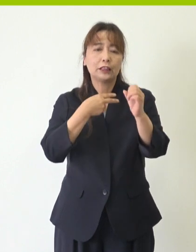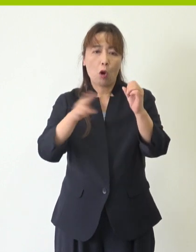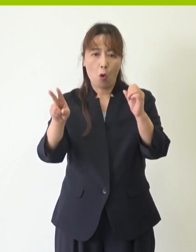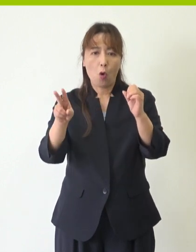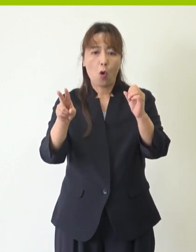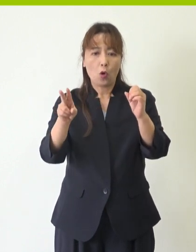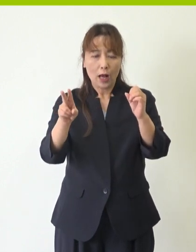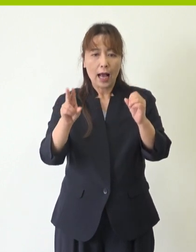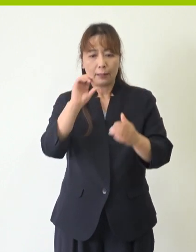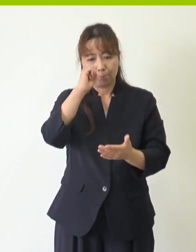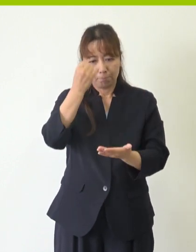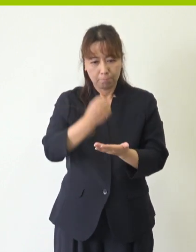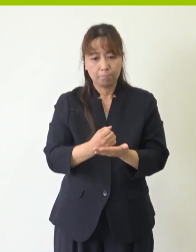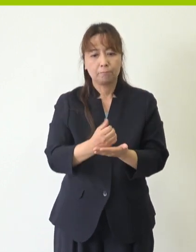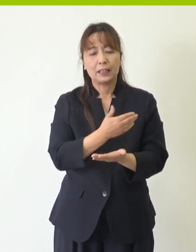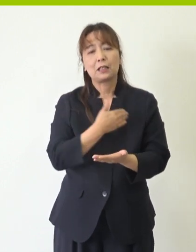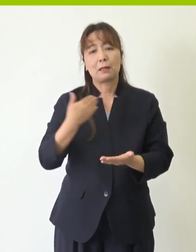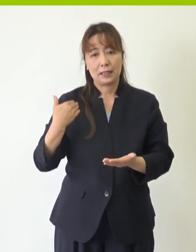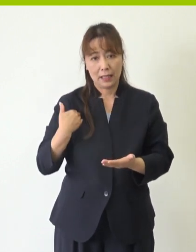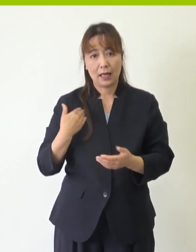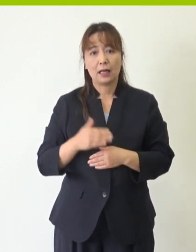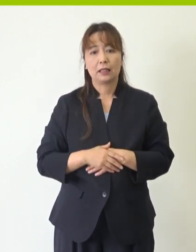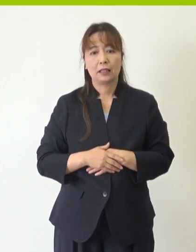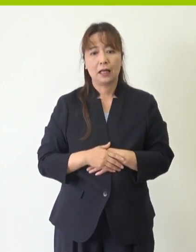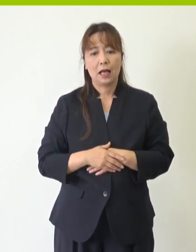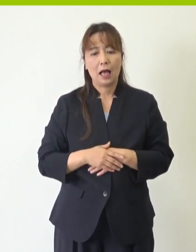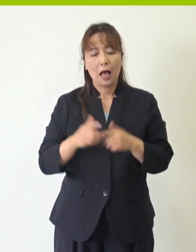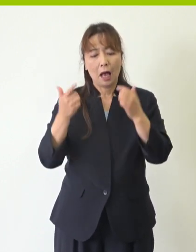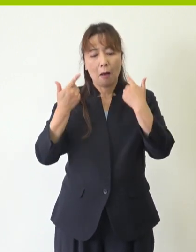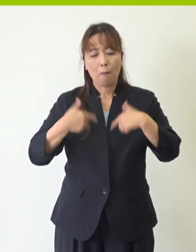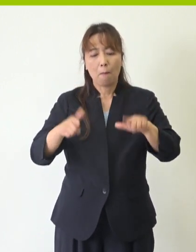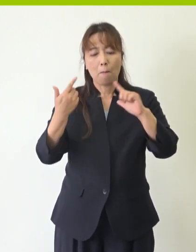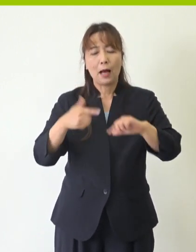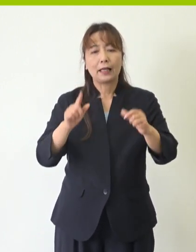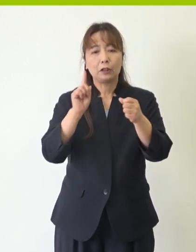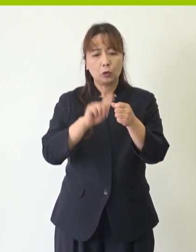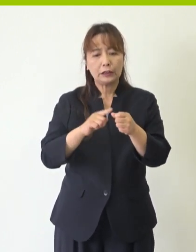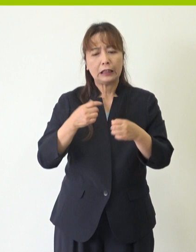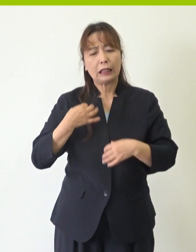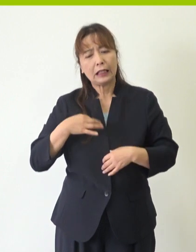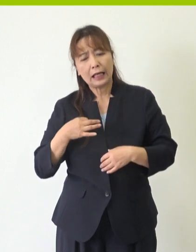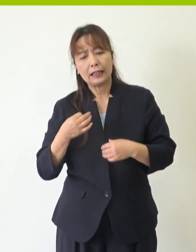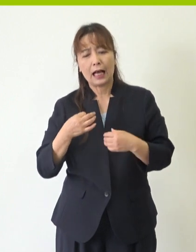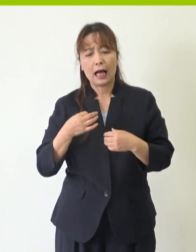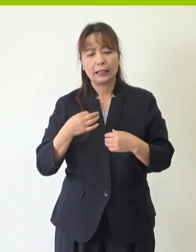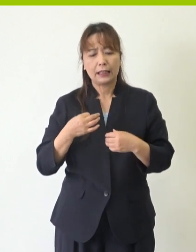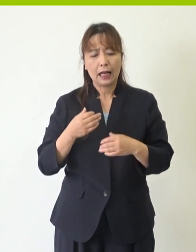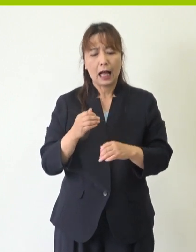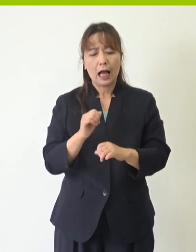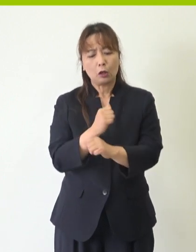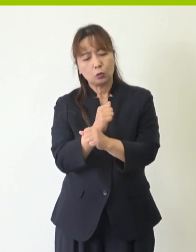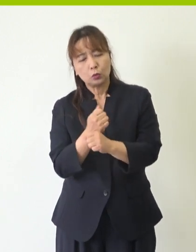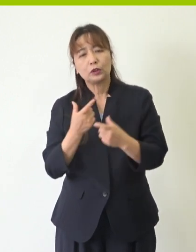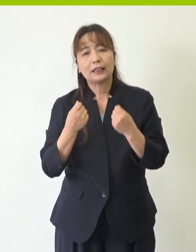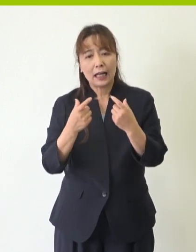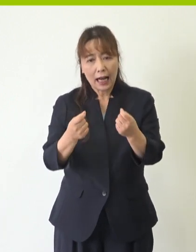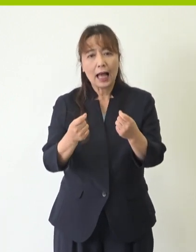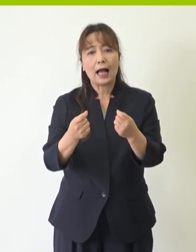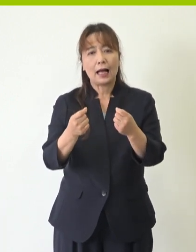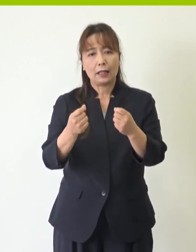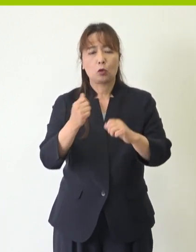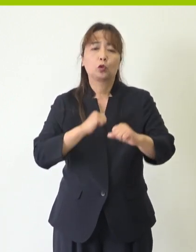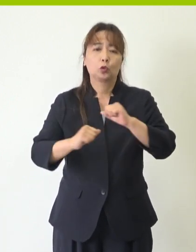考えておりますあの毎年ヒヤヒヤしながらいろいろと工夫をしながらで取り組んで居るんですがここ最近は